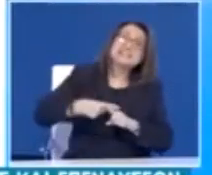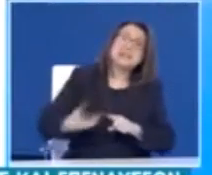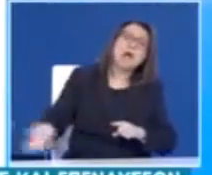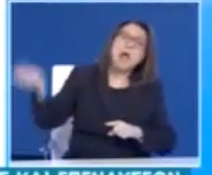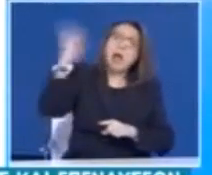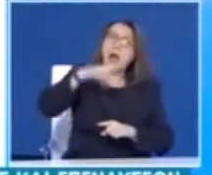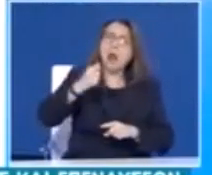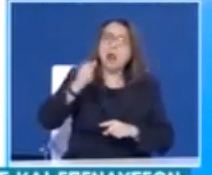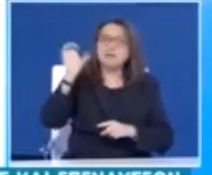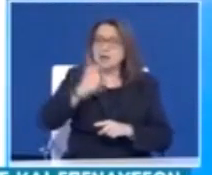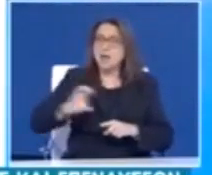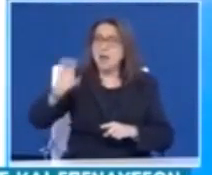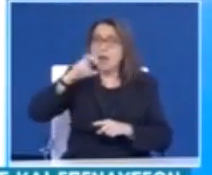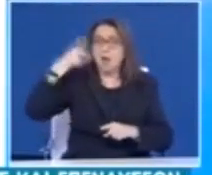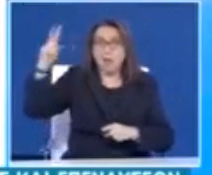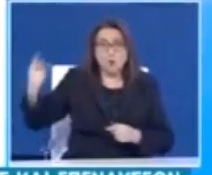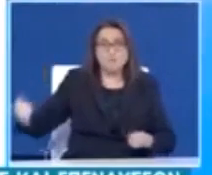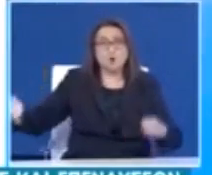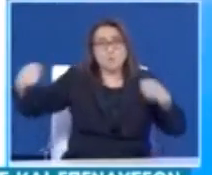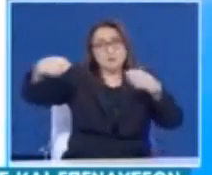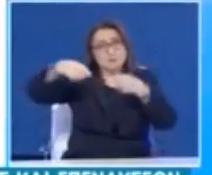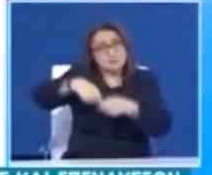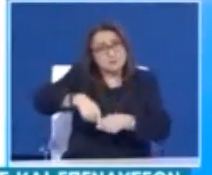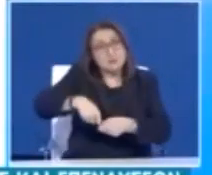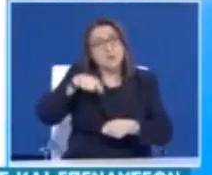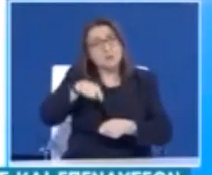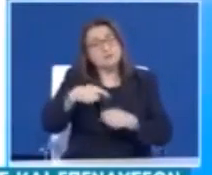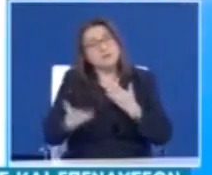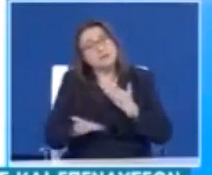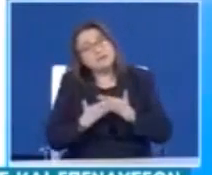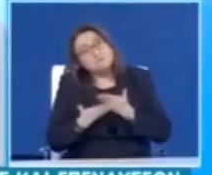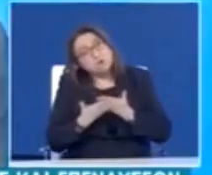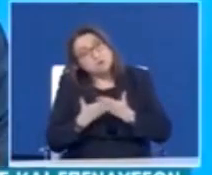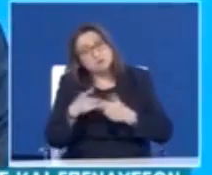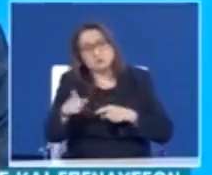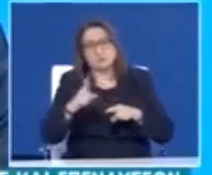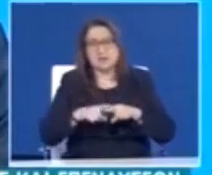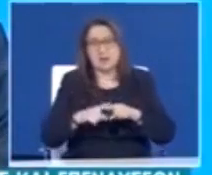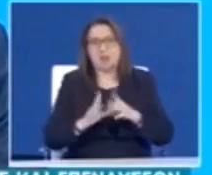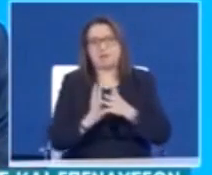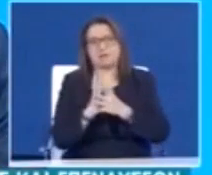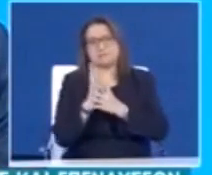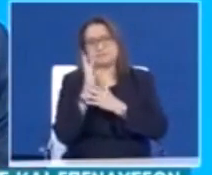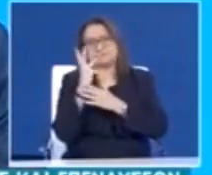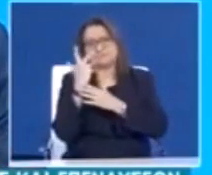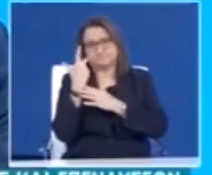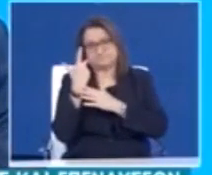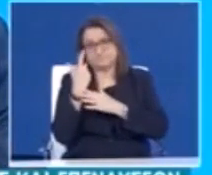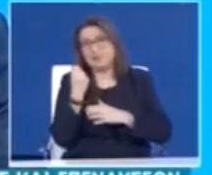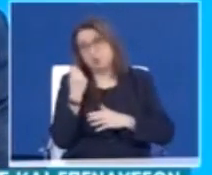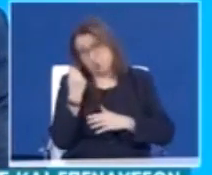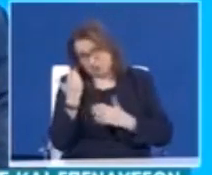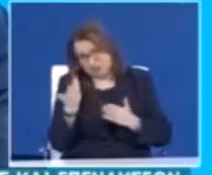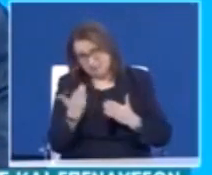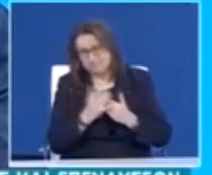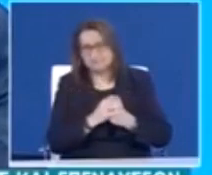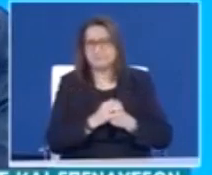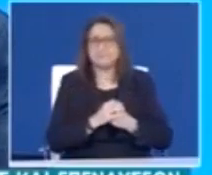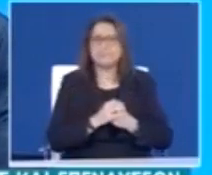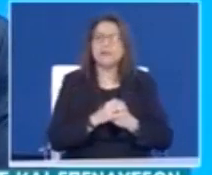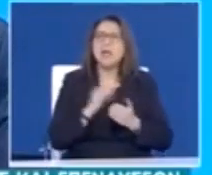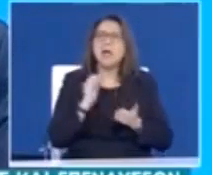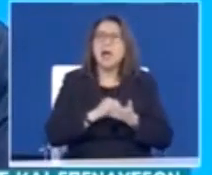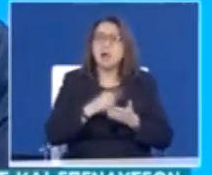χρηματοδοτήσουν με επιπλέον πόρους τη μεσοπρόθεσμη οικονομική ανάκαμψη της χώρας. Και φυσικά είναι περιττό να πω ότι στο